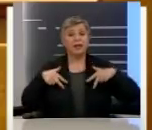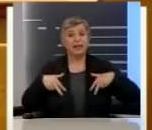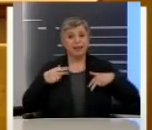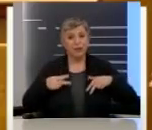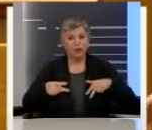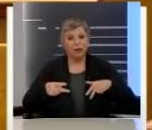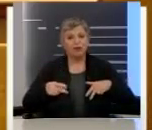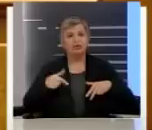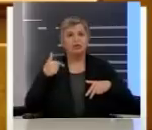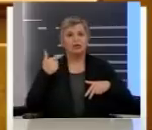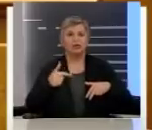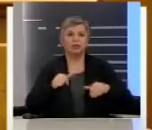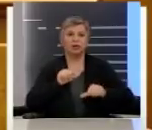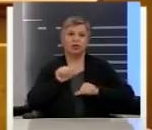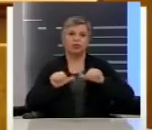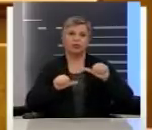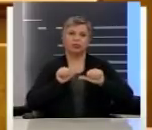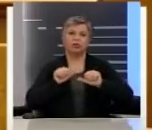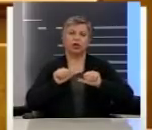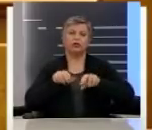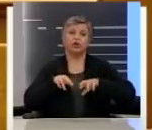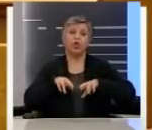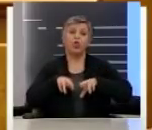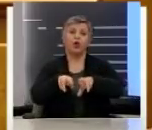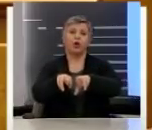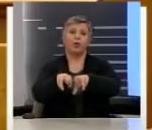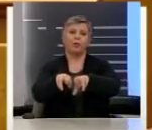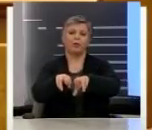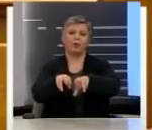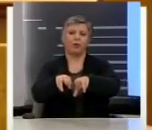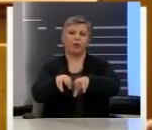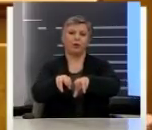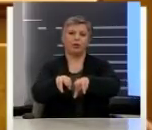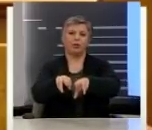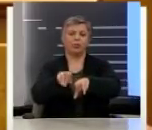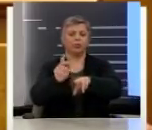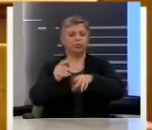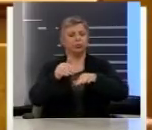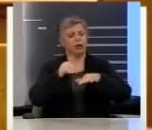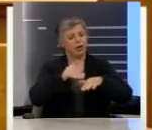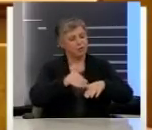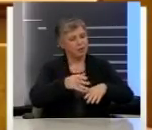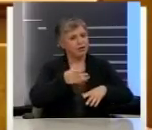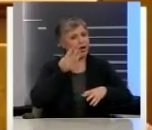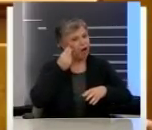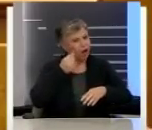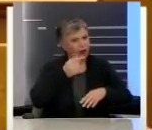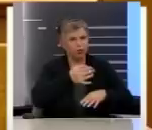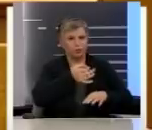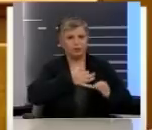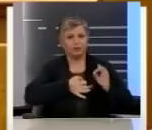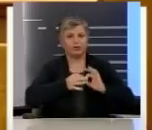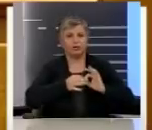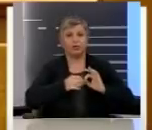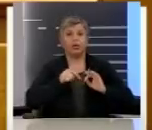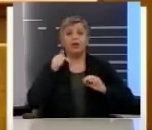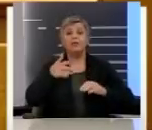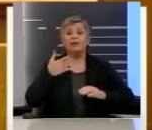απόψεις. Αλλά έχουμε επιλέξει έναν άλλο δρόμο. Το δρόμο της υπεράσπισης και της διεύρυνσης των